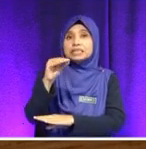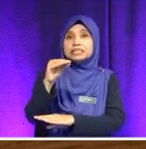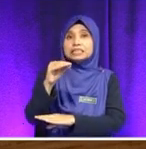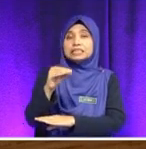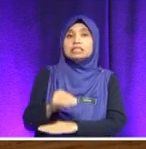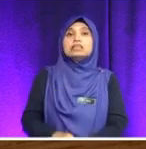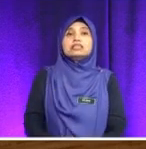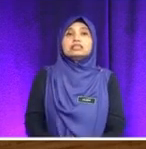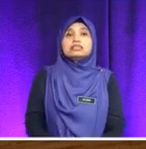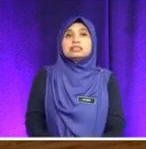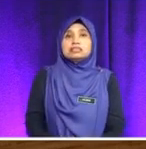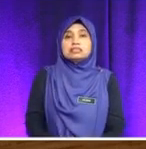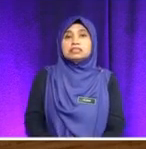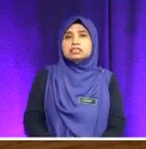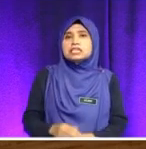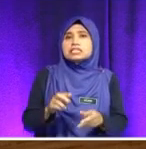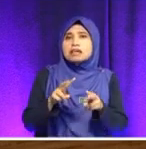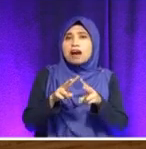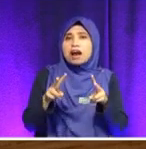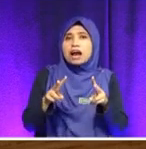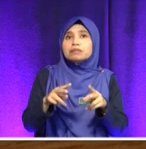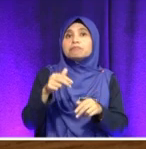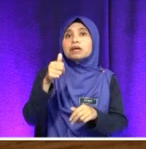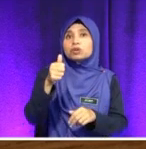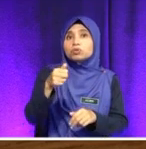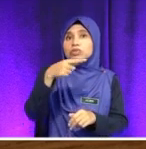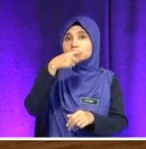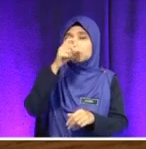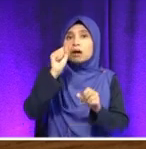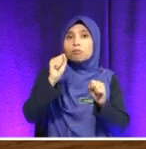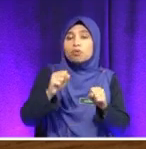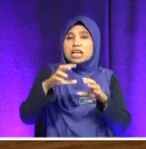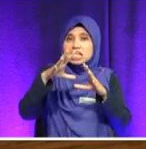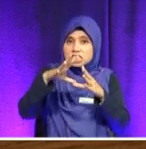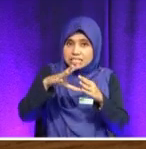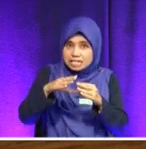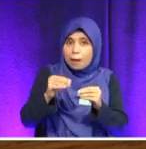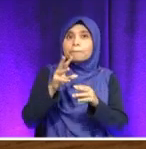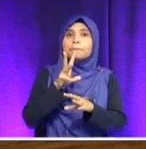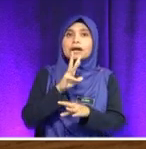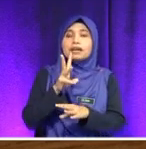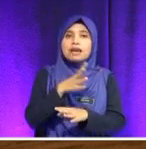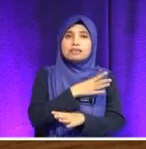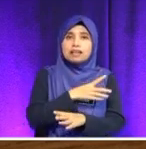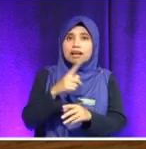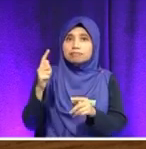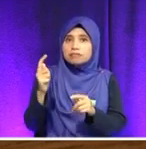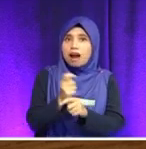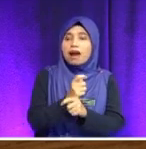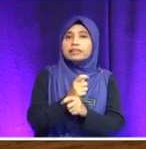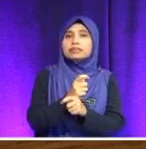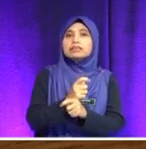Kedua-dua gentian fabrik ini sangat sesuai kerana apa? Kerana dia boleh menyerap air dan dia boleh dan dia tahan lasak, maafkan